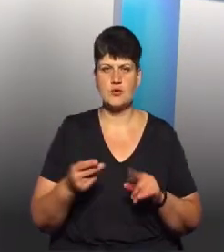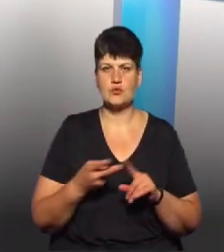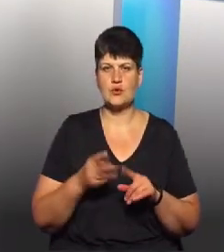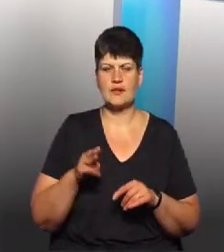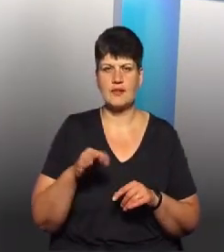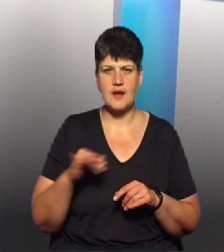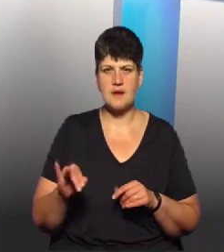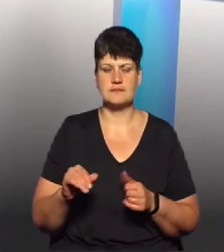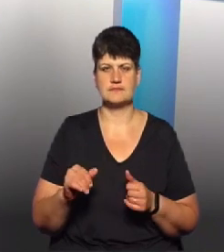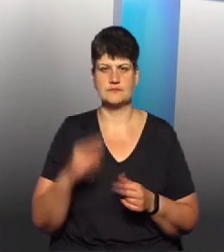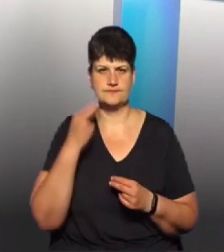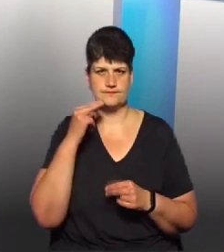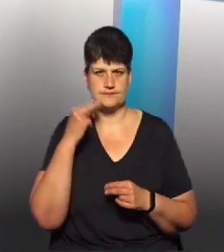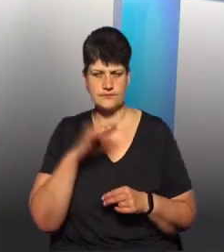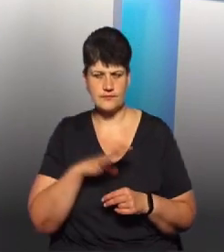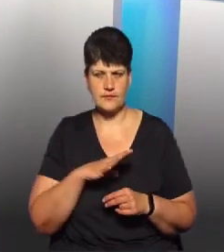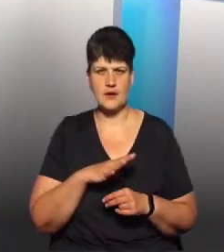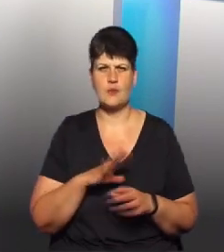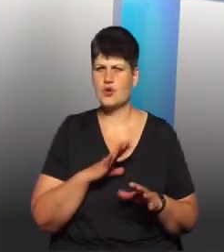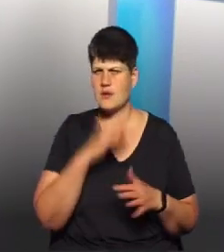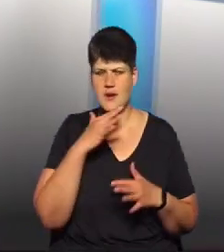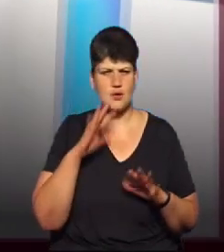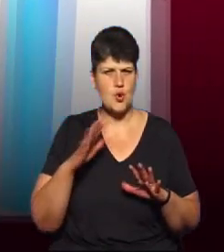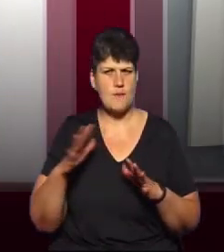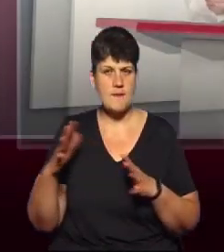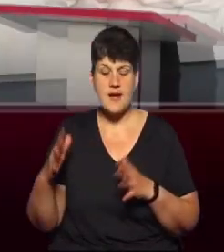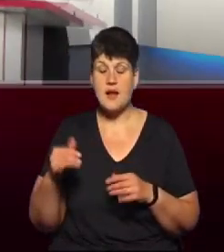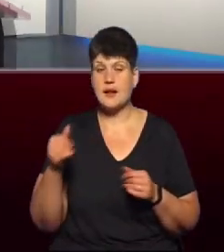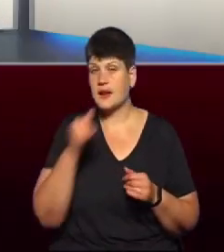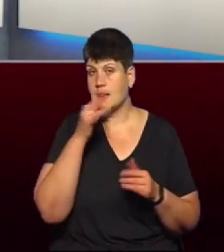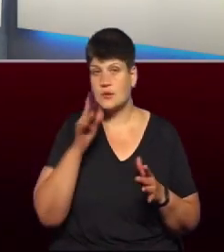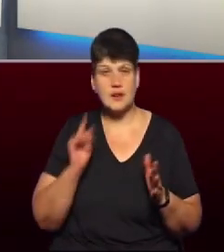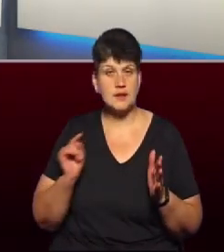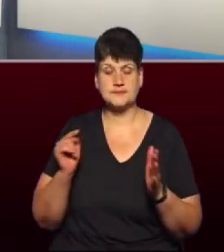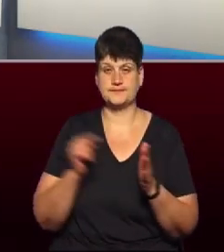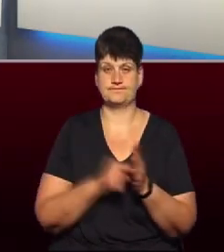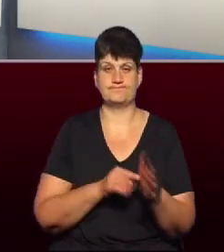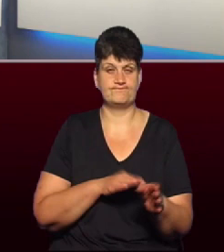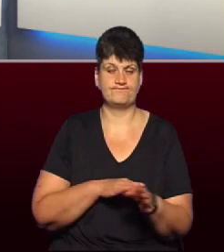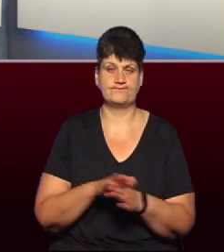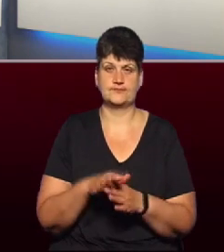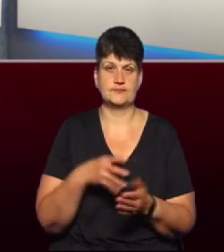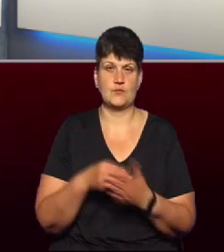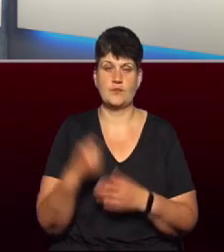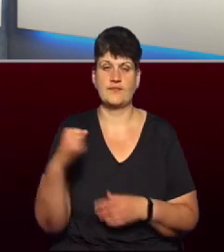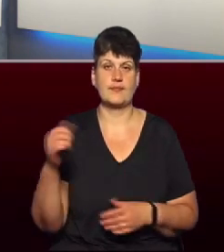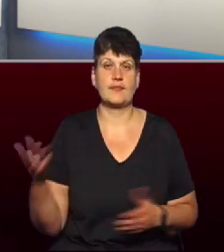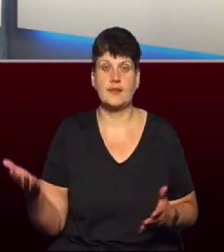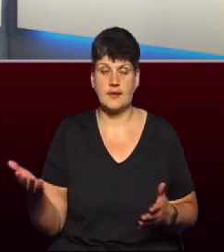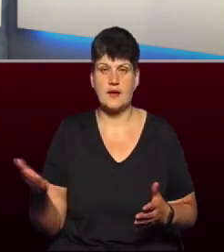нас було багато моментів, але не могли забити, не могли реалізувати свою перевагу. Ну,